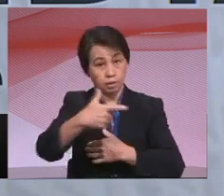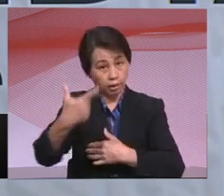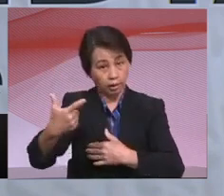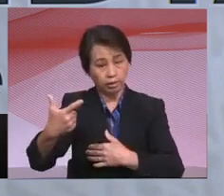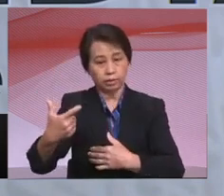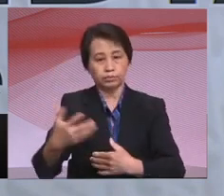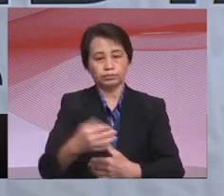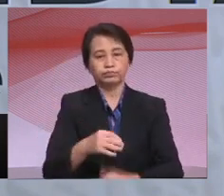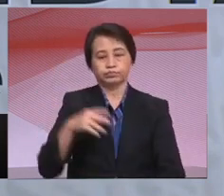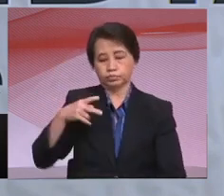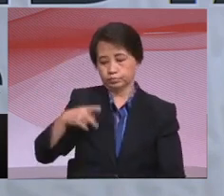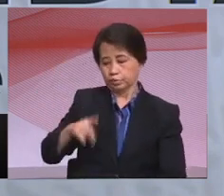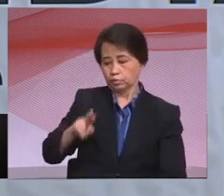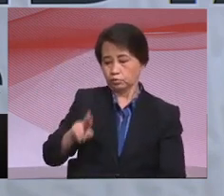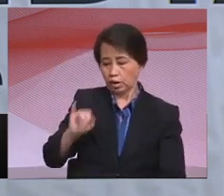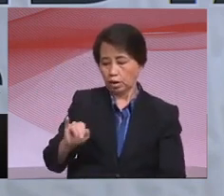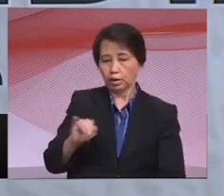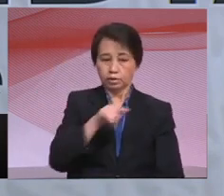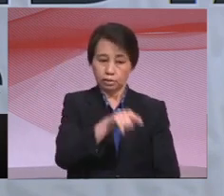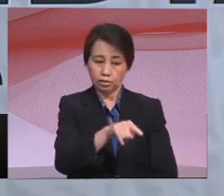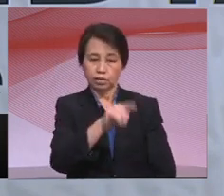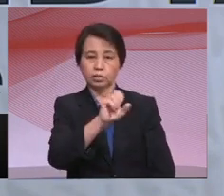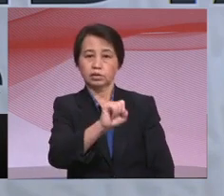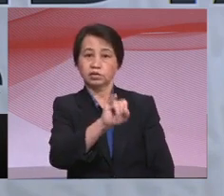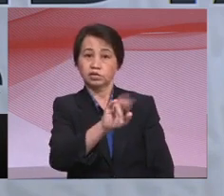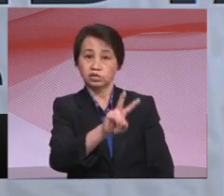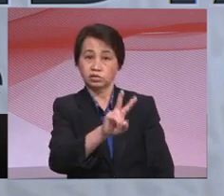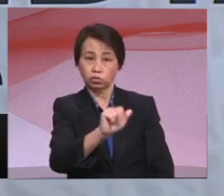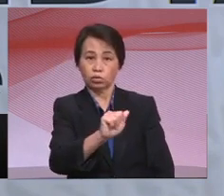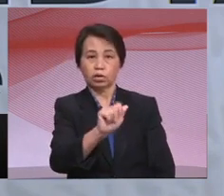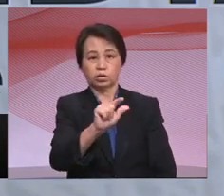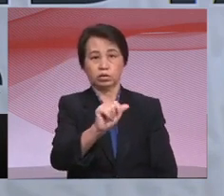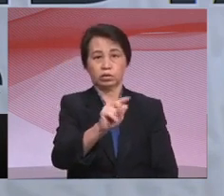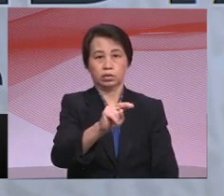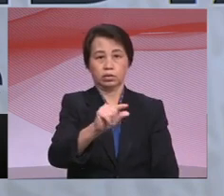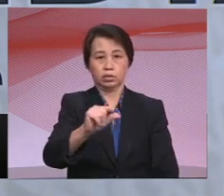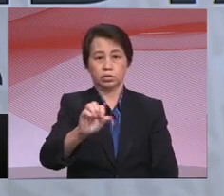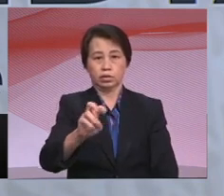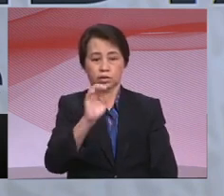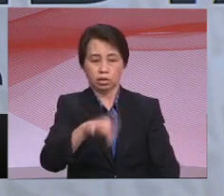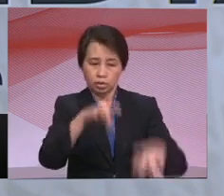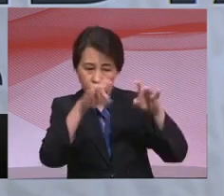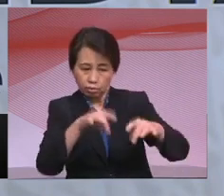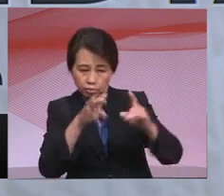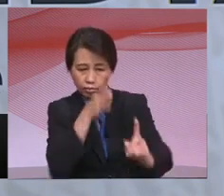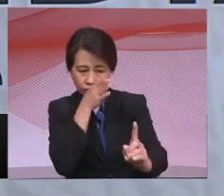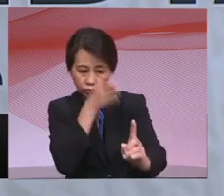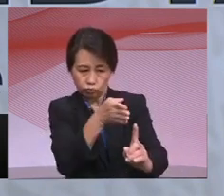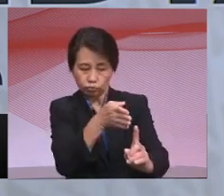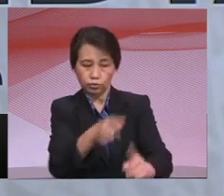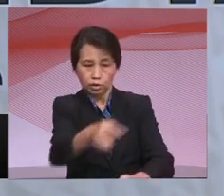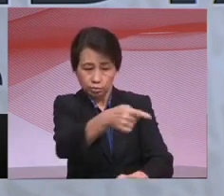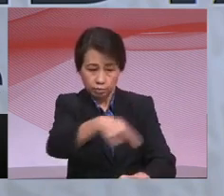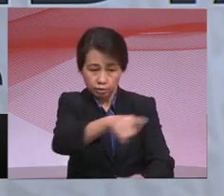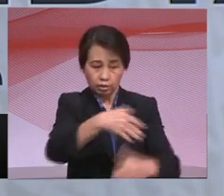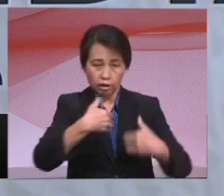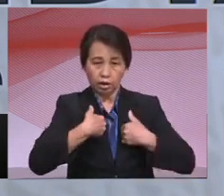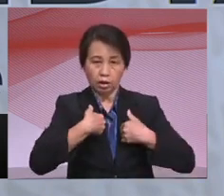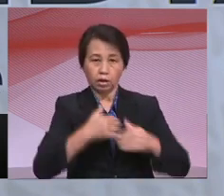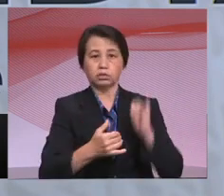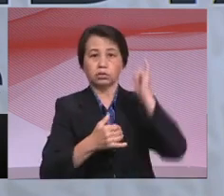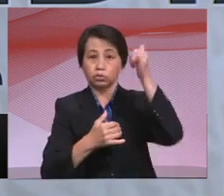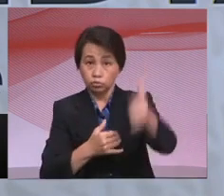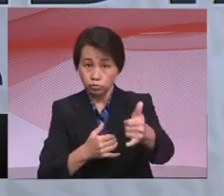Yang PUI Siva Gangga pun kita akan melaksanakan saringan tertumpu kepada mereka yang ada berkunjung ke